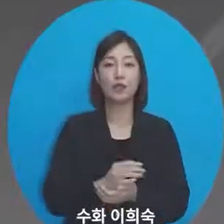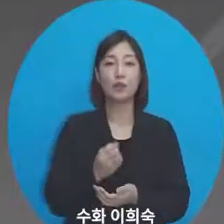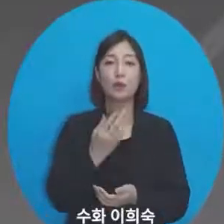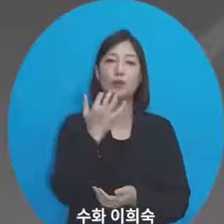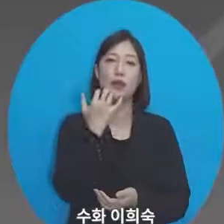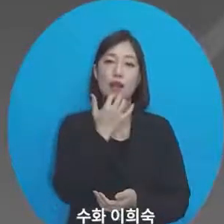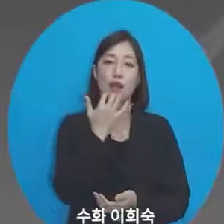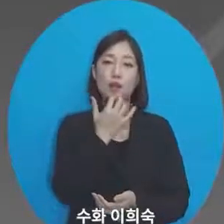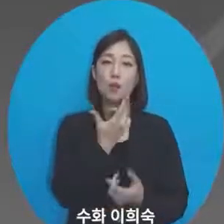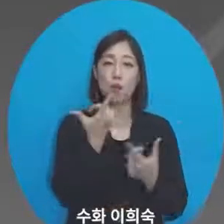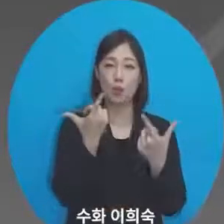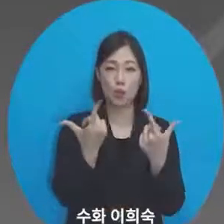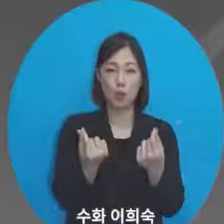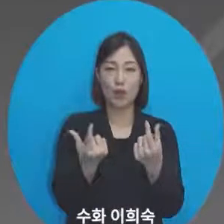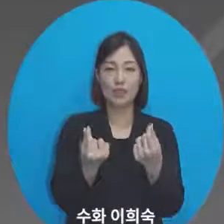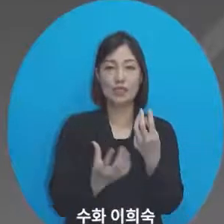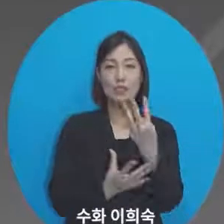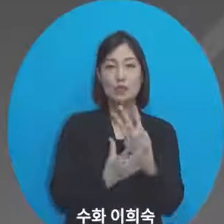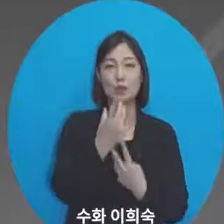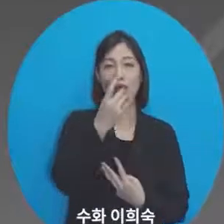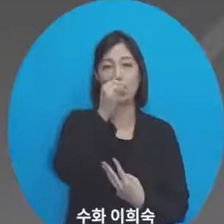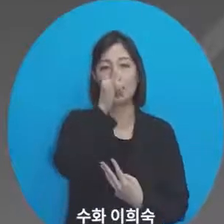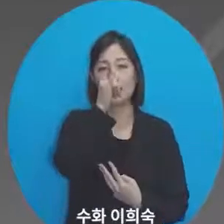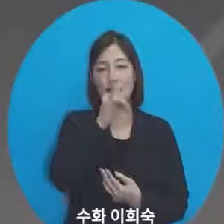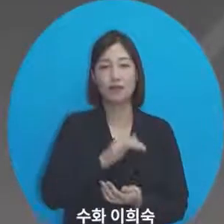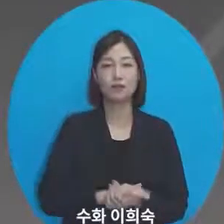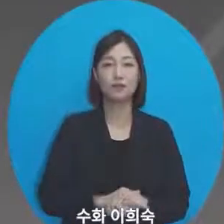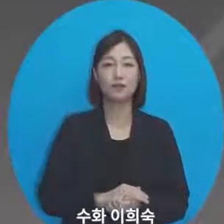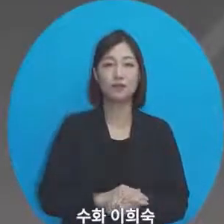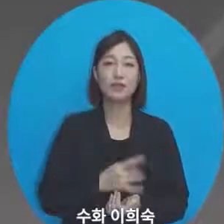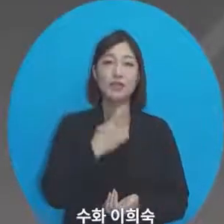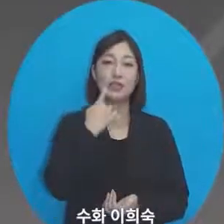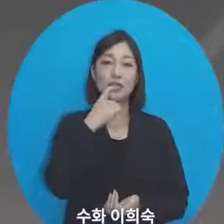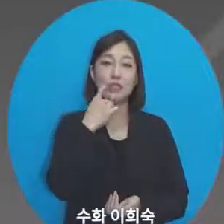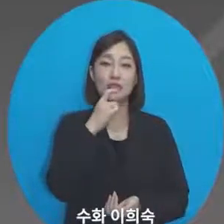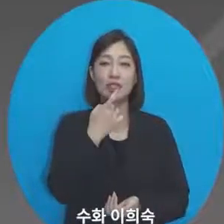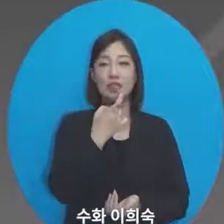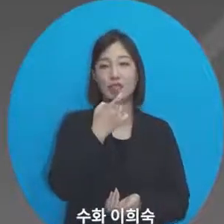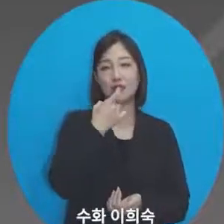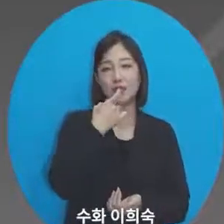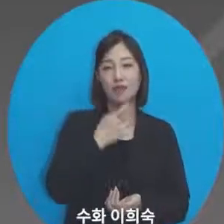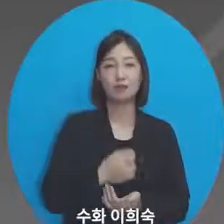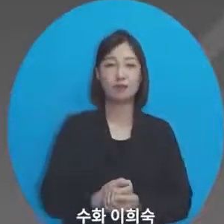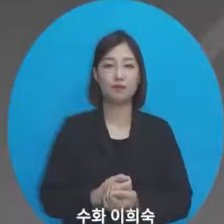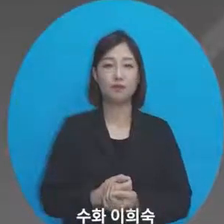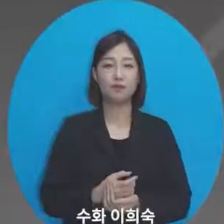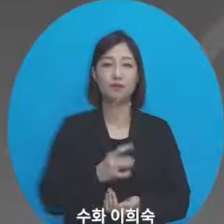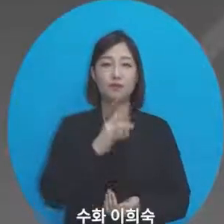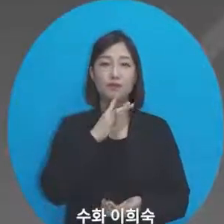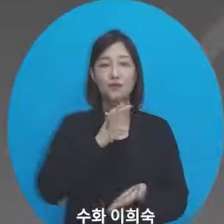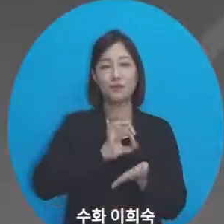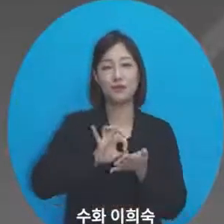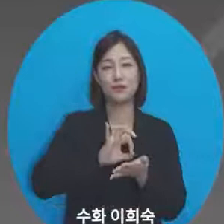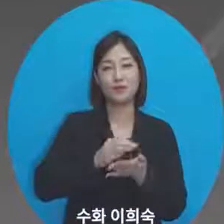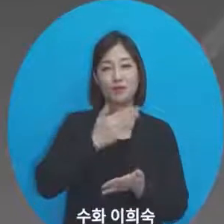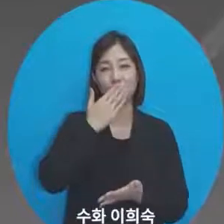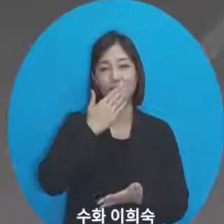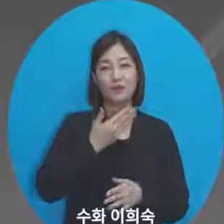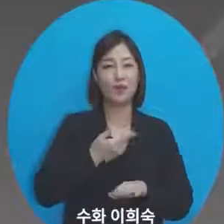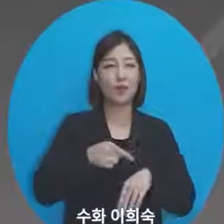적색과 백색 그리고 바탕 도색 세 가지 색상만을 반드시 사용하도록 규정을 하고